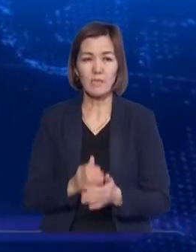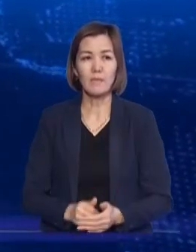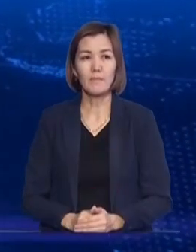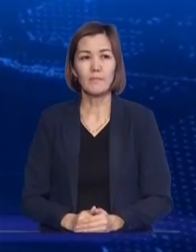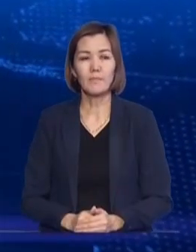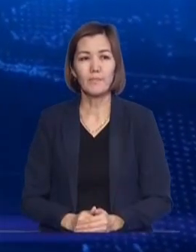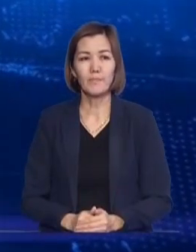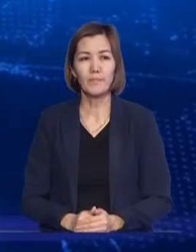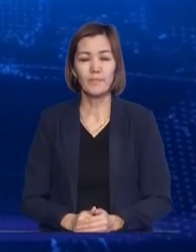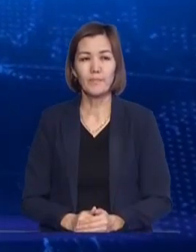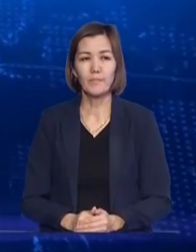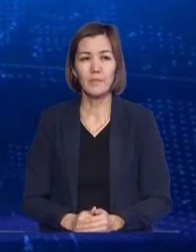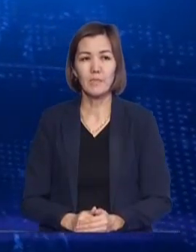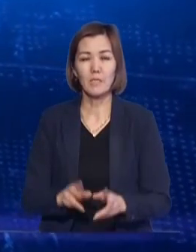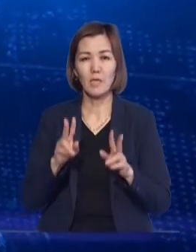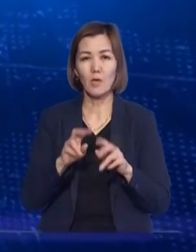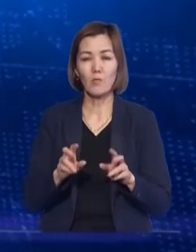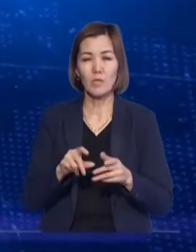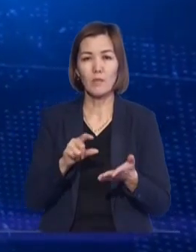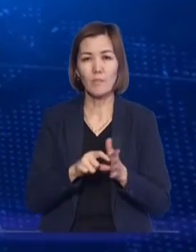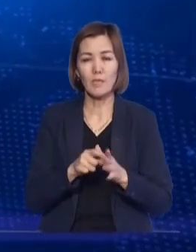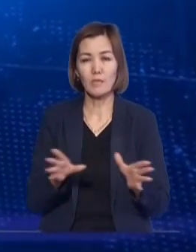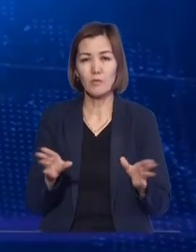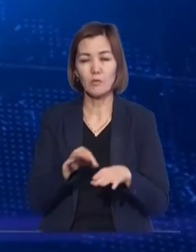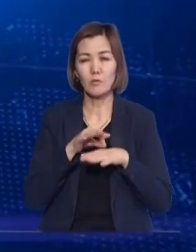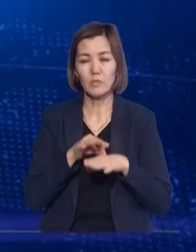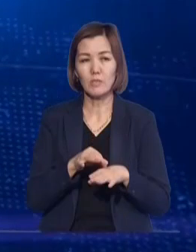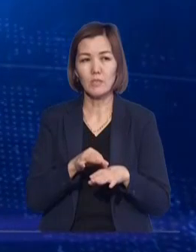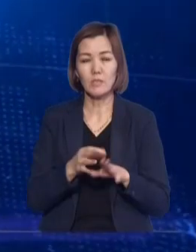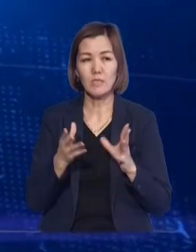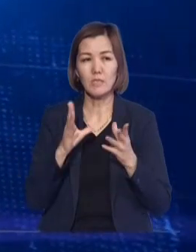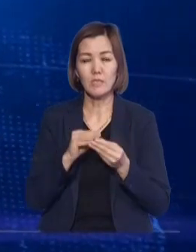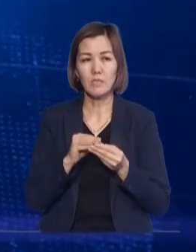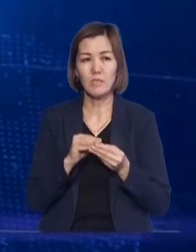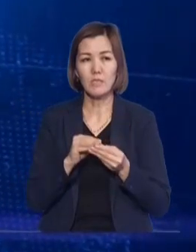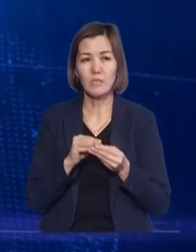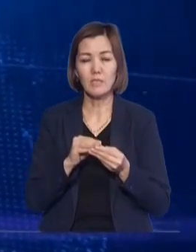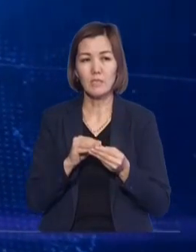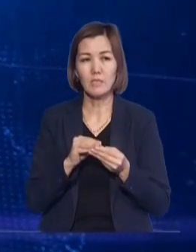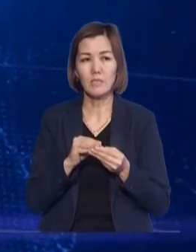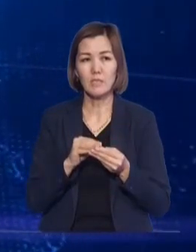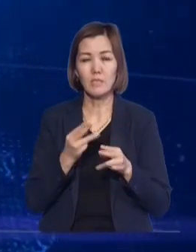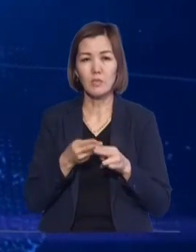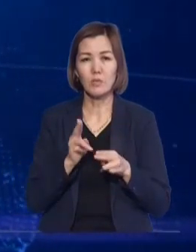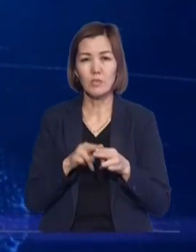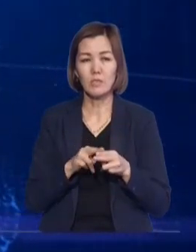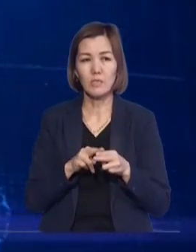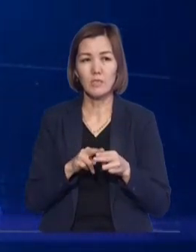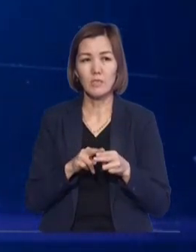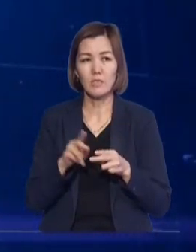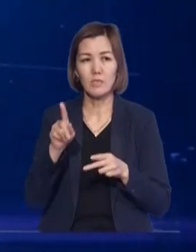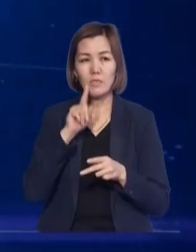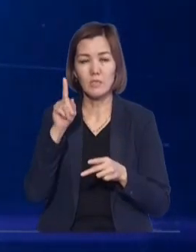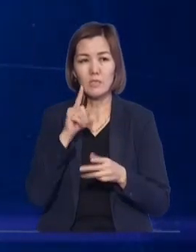Қазақстан Республикасының жоғарғы аудиторлық палатасымен бірлесіп жүргізілген тексерулердің нәтижесінде де анықталған. Соған сәйкес жасыл даму